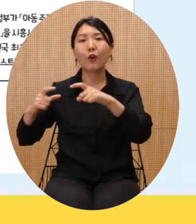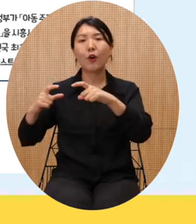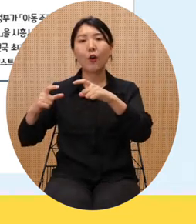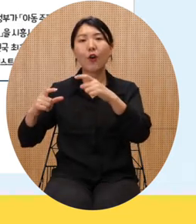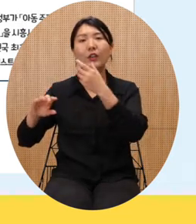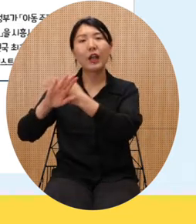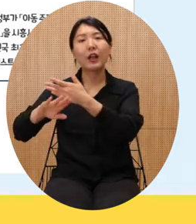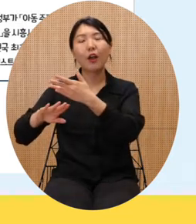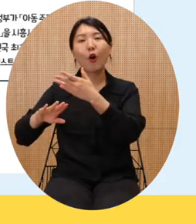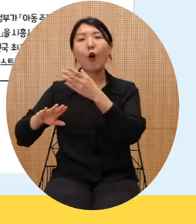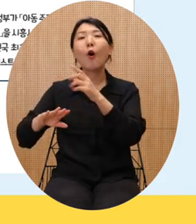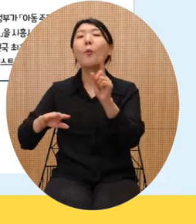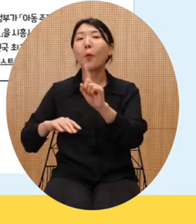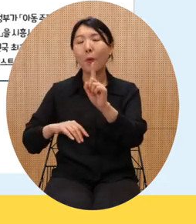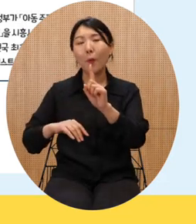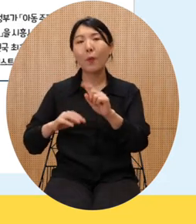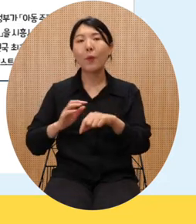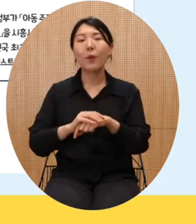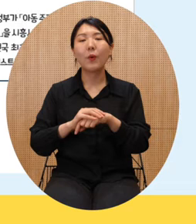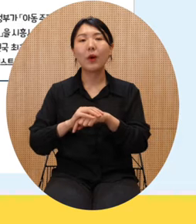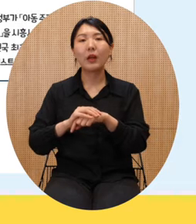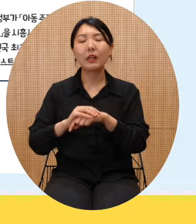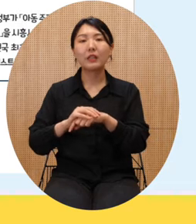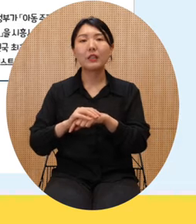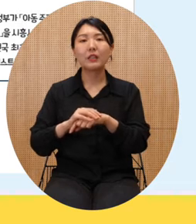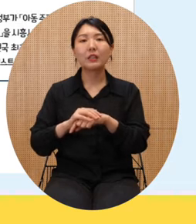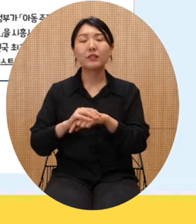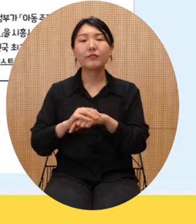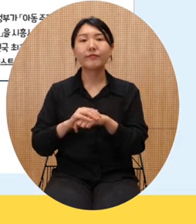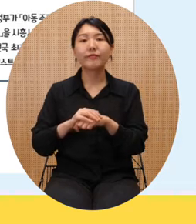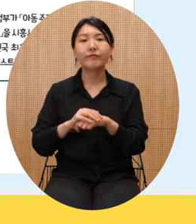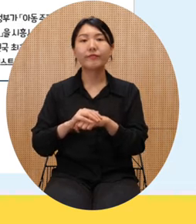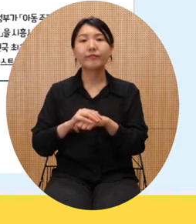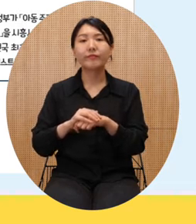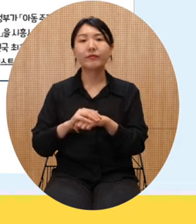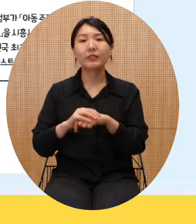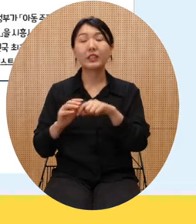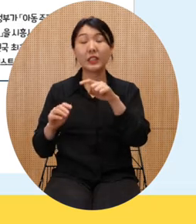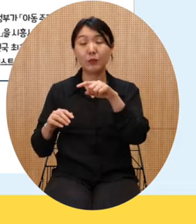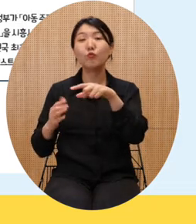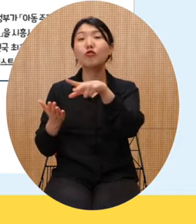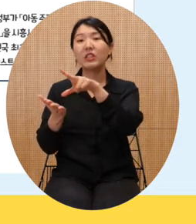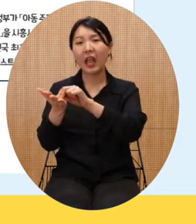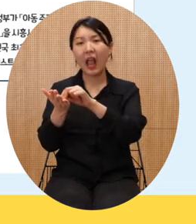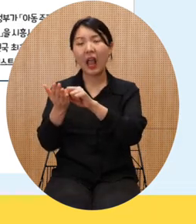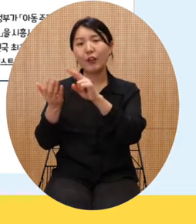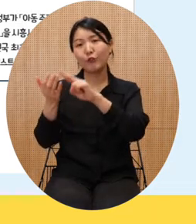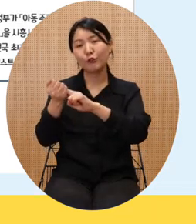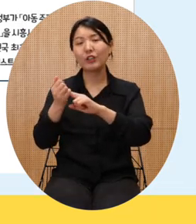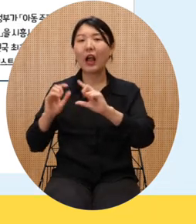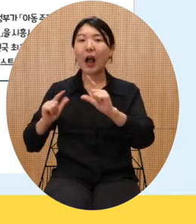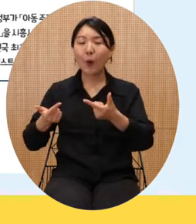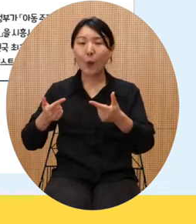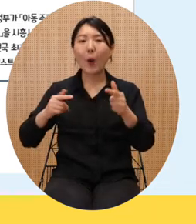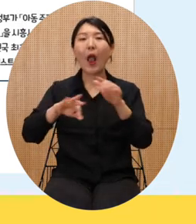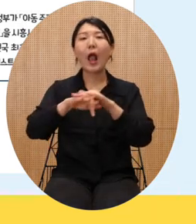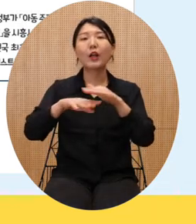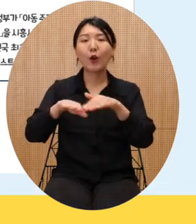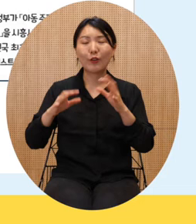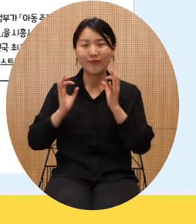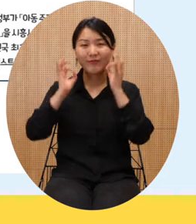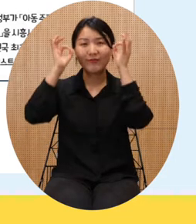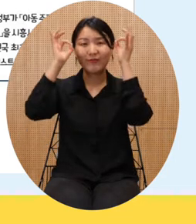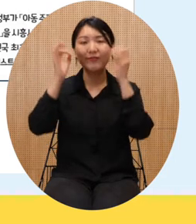다른 지역하고 다른 특징은, 다른 정말 의미 있는 점은 이걸 문제를 덮지 않고